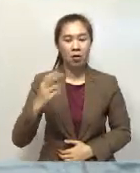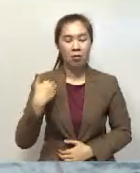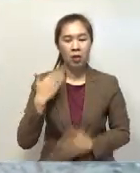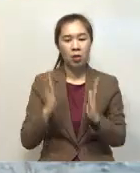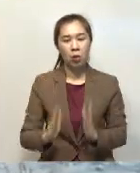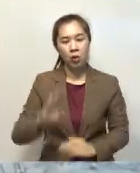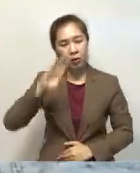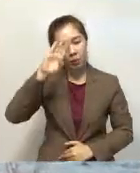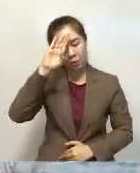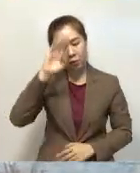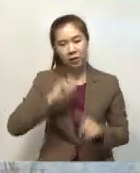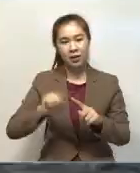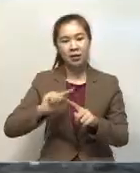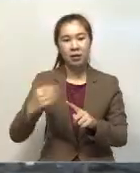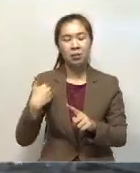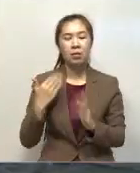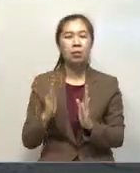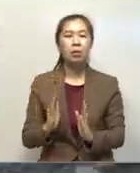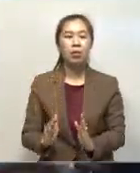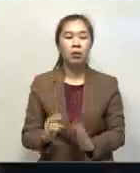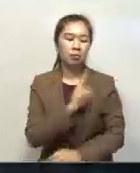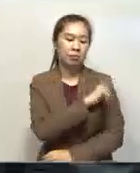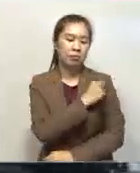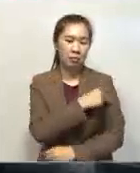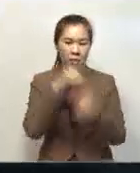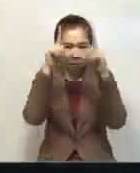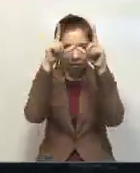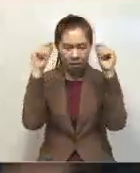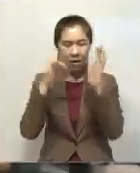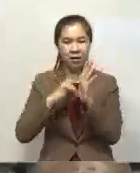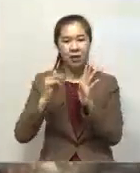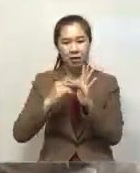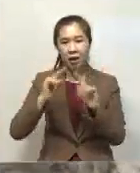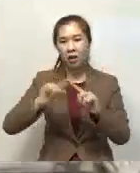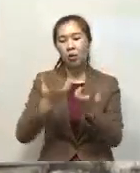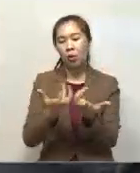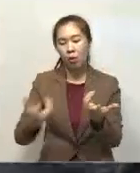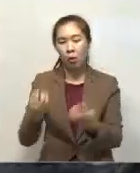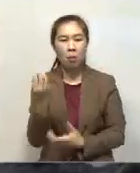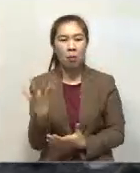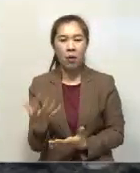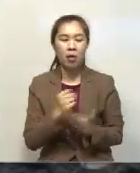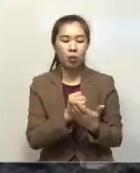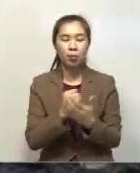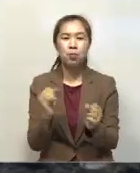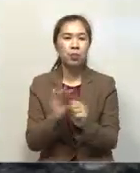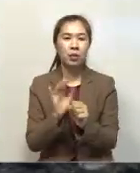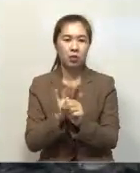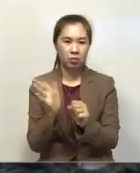และผู้ที่บาดเจ็บทางการตอนนี้ยังขาดแคลนแพทย์พยาบาลรวมไปถึงยาและเวชภัณฑ์อีกจำนวนมากค่ะ